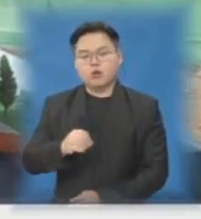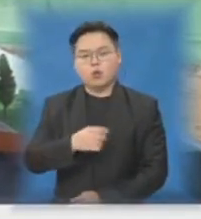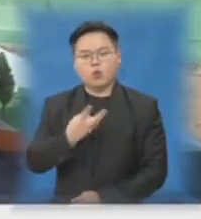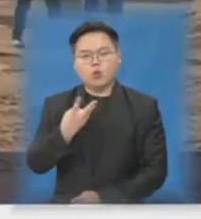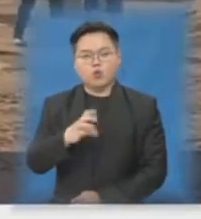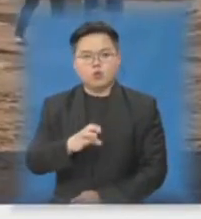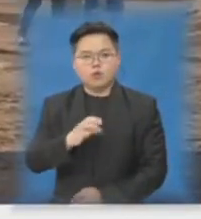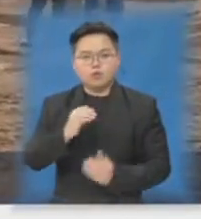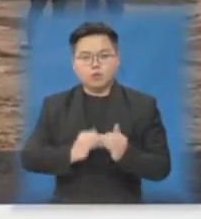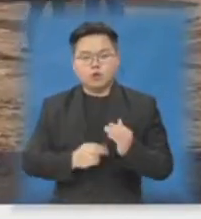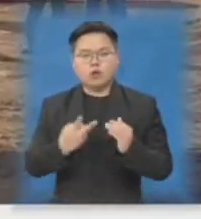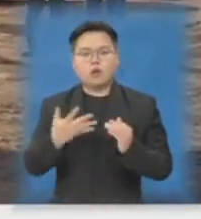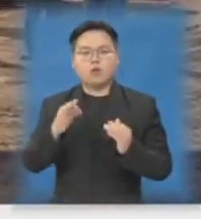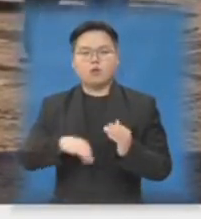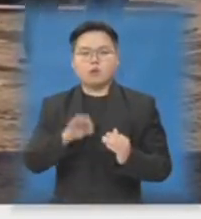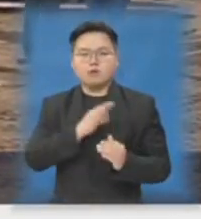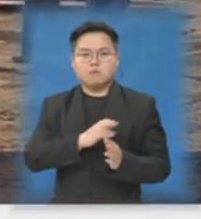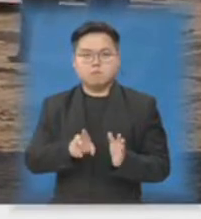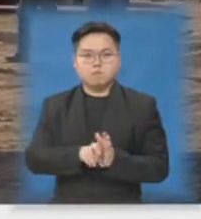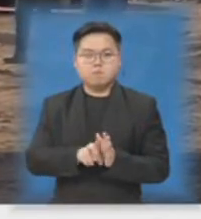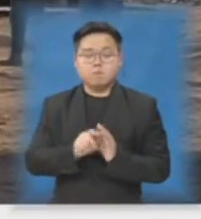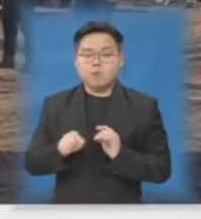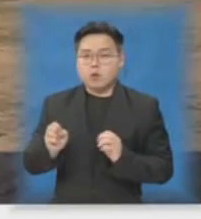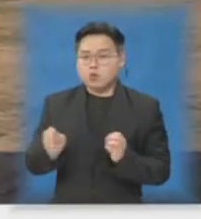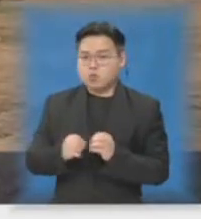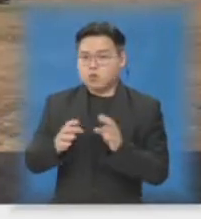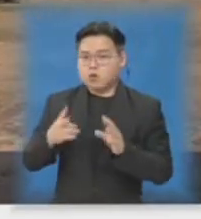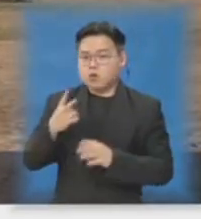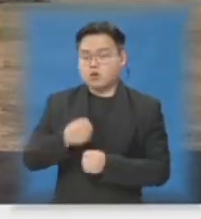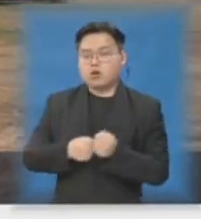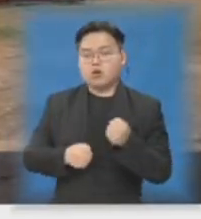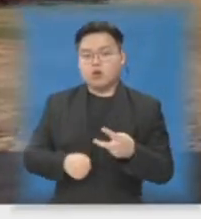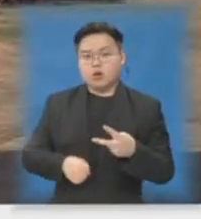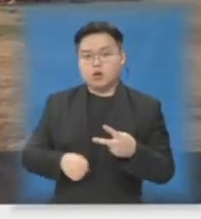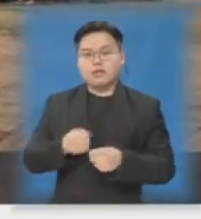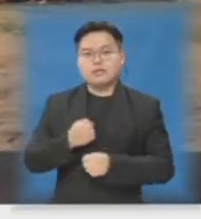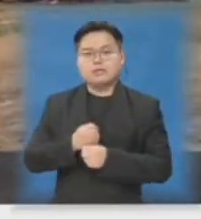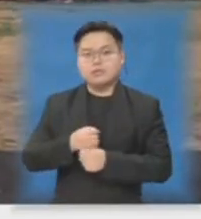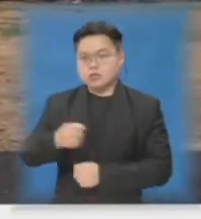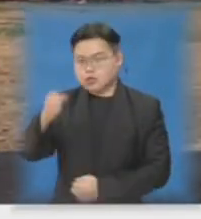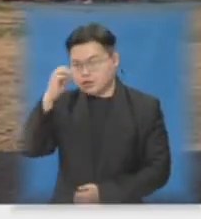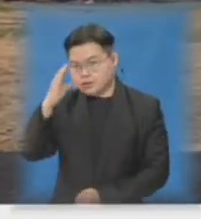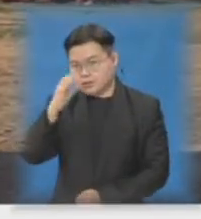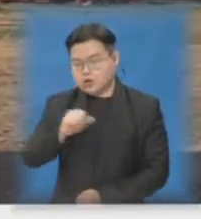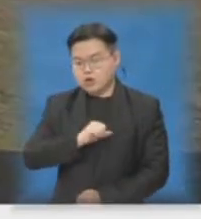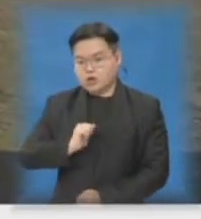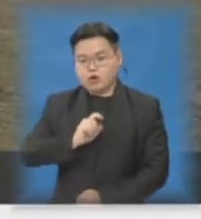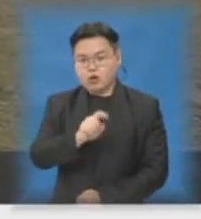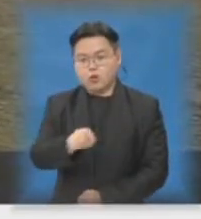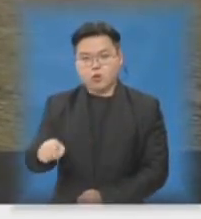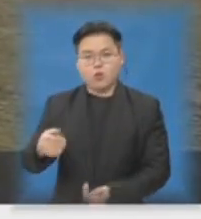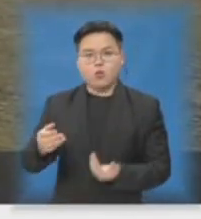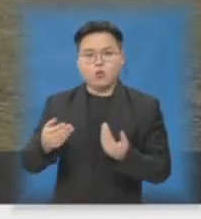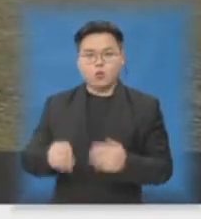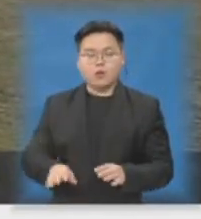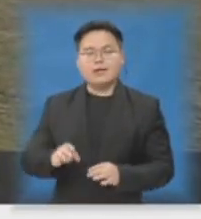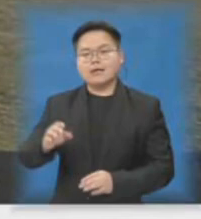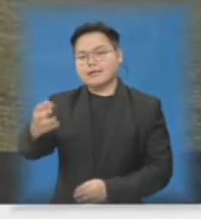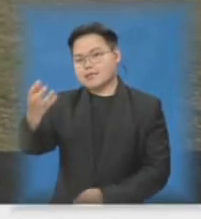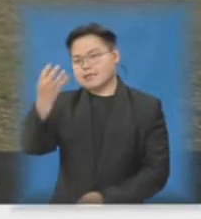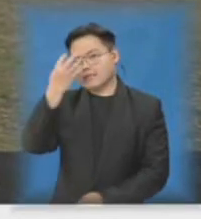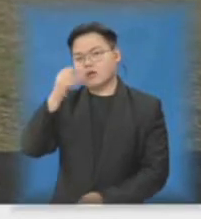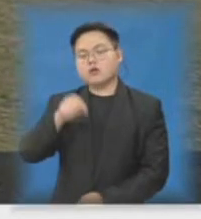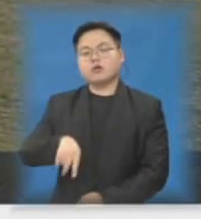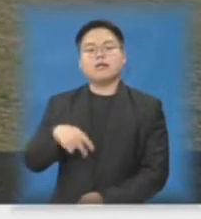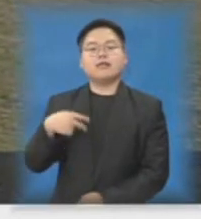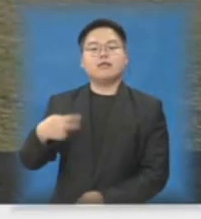байна. Төв аймгийн Зума дотод хэрэгжиж байгаа бүтээн байгуулалтын 2 ажилтай. Ерөнхийдөө Оюу Эрдэнэ танилцсан дараа засгийн газрын энэ 5